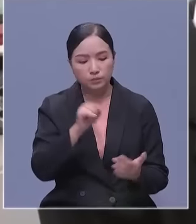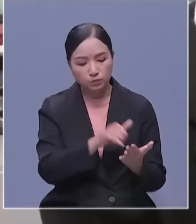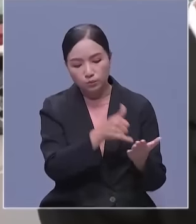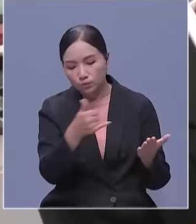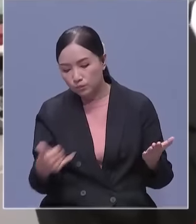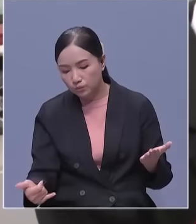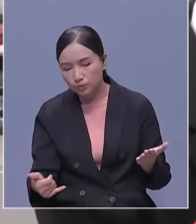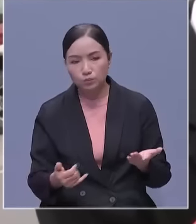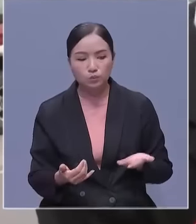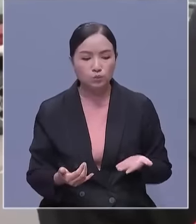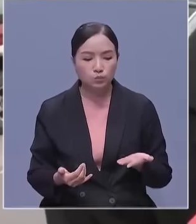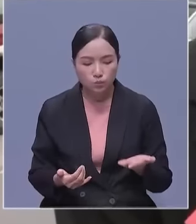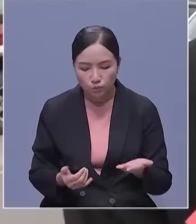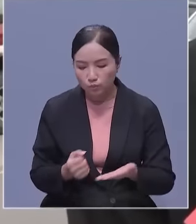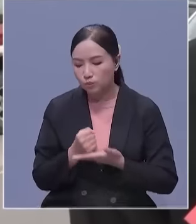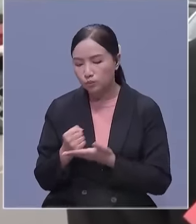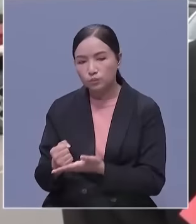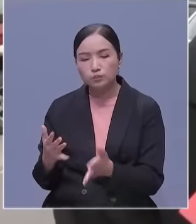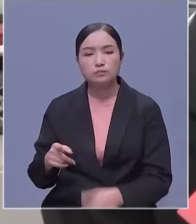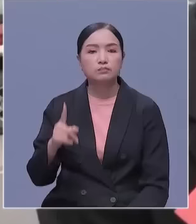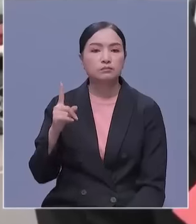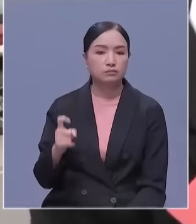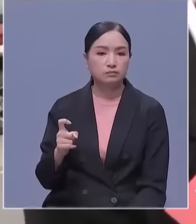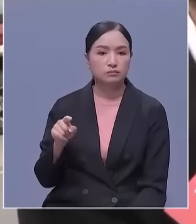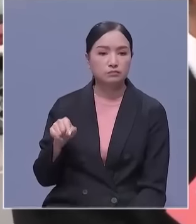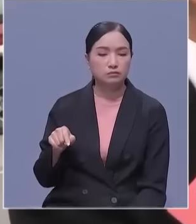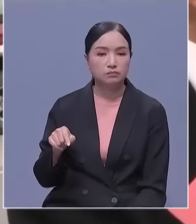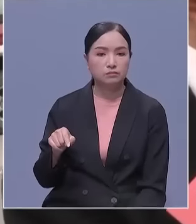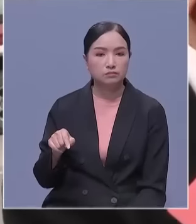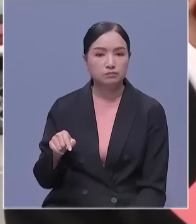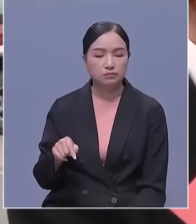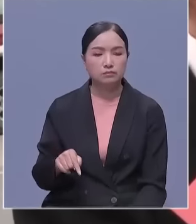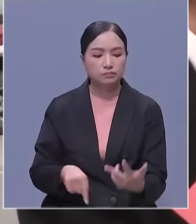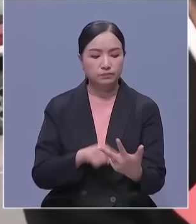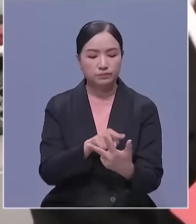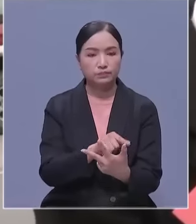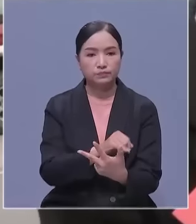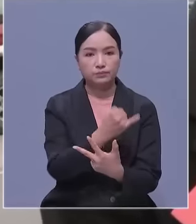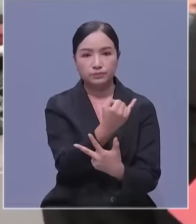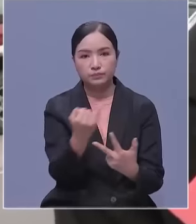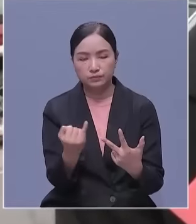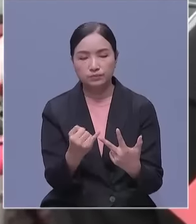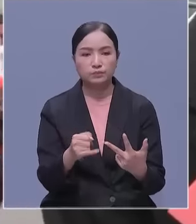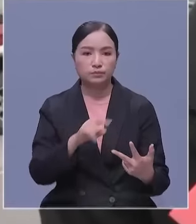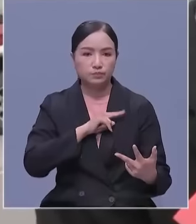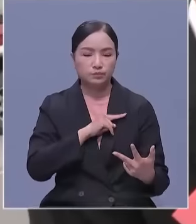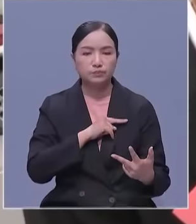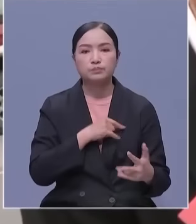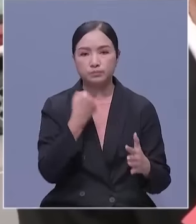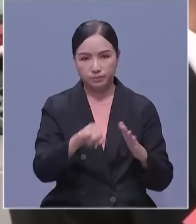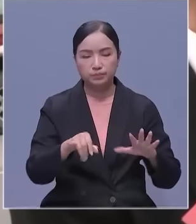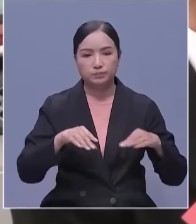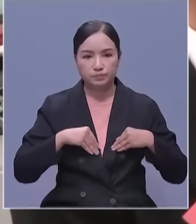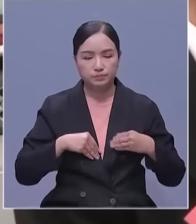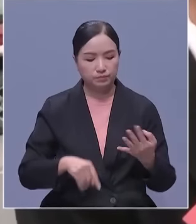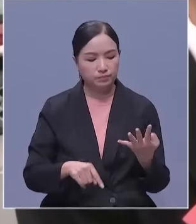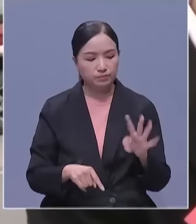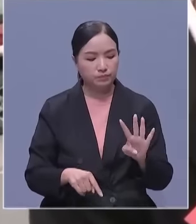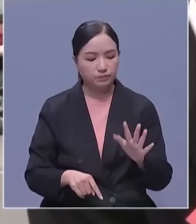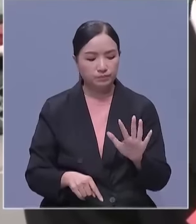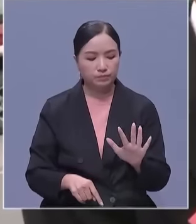อเรือเพื่อช่วยจนเป็นเหตุให้แตงโมถึงแก่ความตายก็ให้จำเลยทั้ง3ร่วมกันรับผิดส่วนจำเลยที่4เนี่ยนะครับ